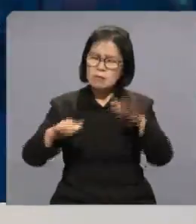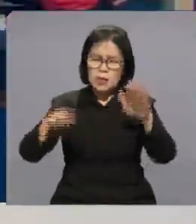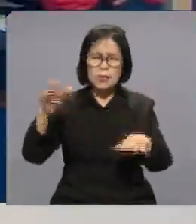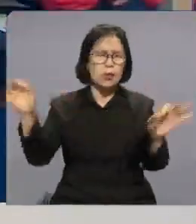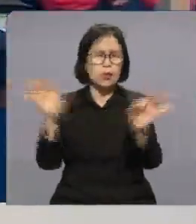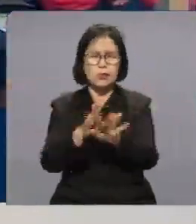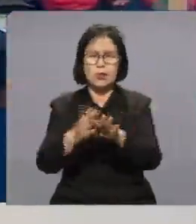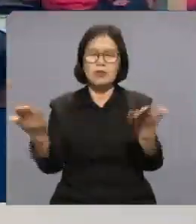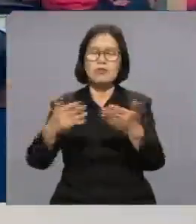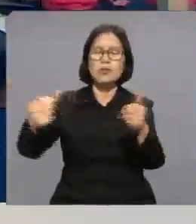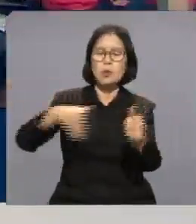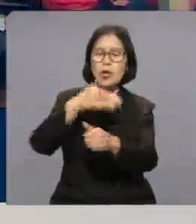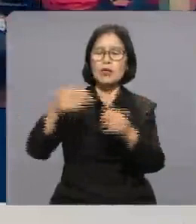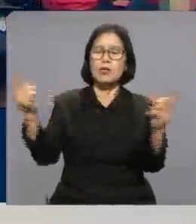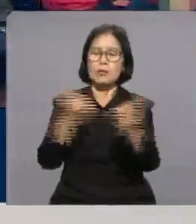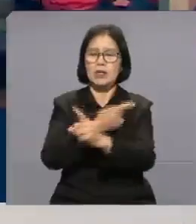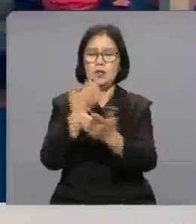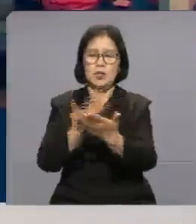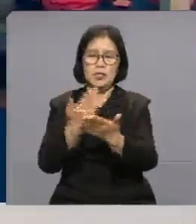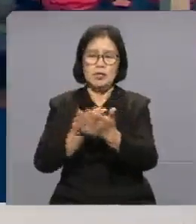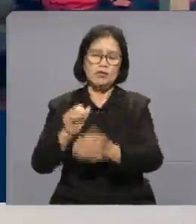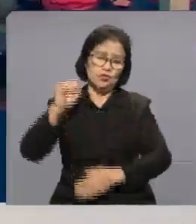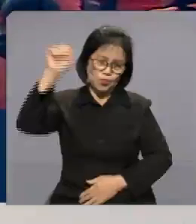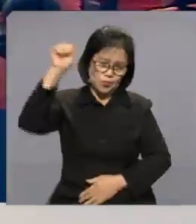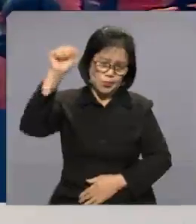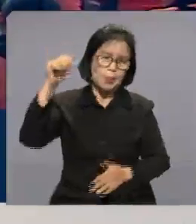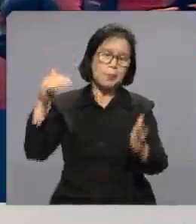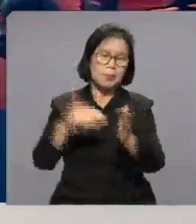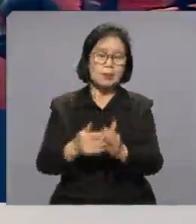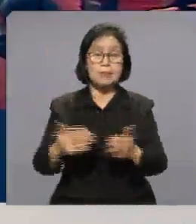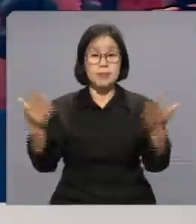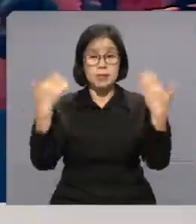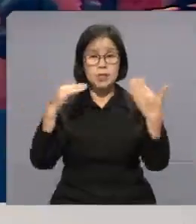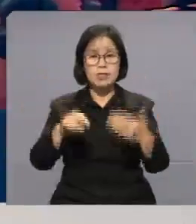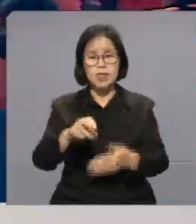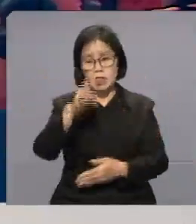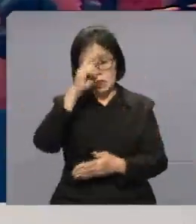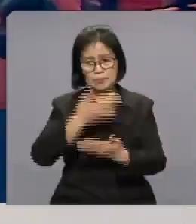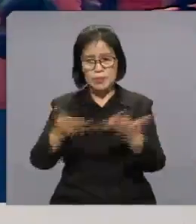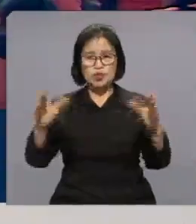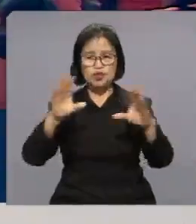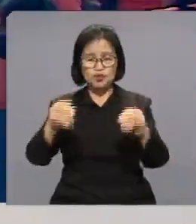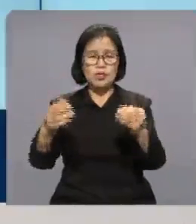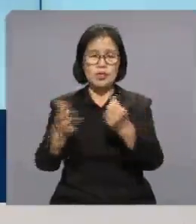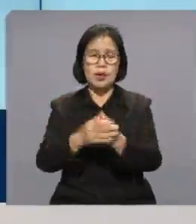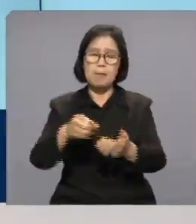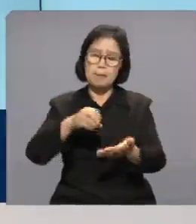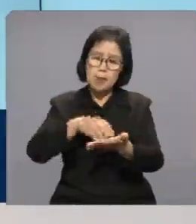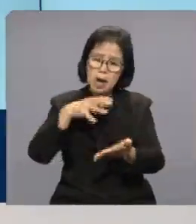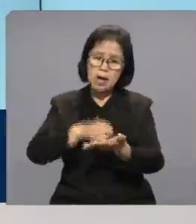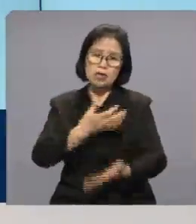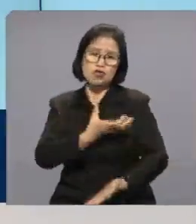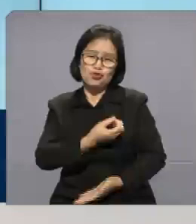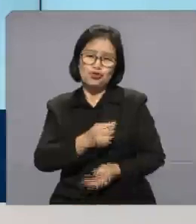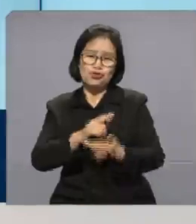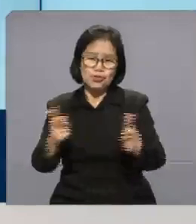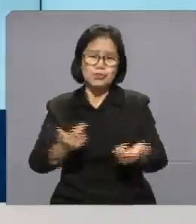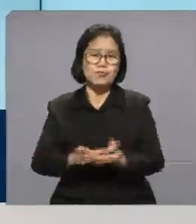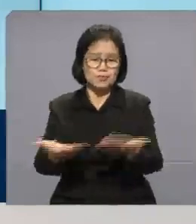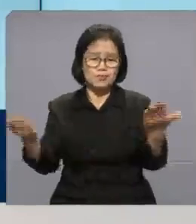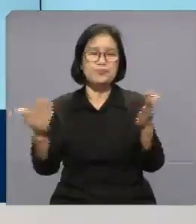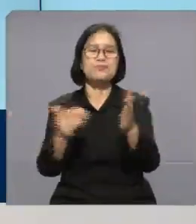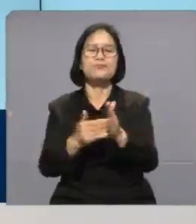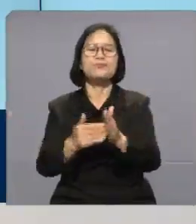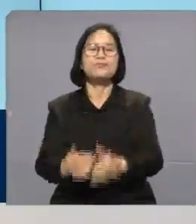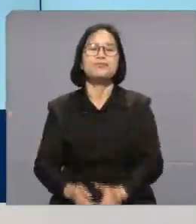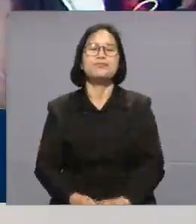환경을 바꿔달라며 하루 총파업에 들어갔습니다. 학교에서는 급식 중단으로 빵이나 우유 같은 대체 급식이 제공됐습니다.